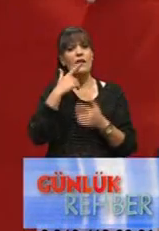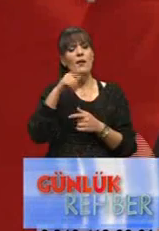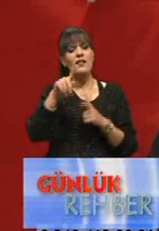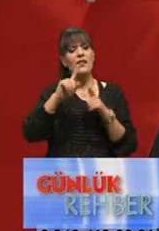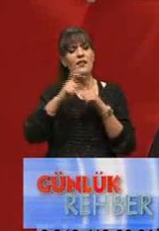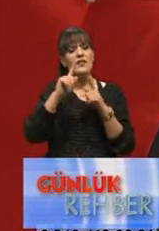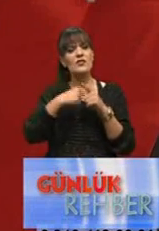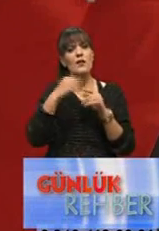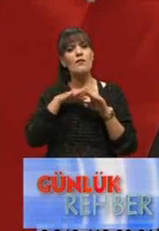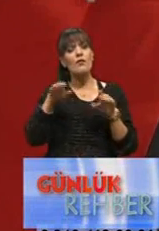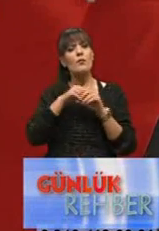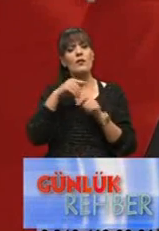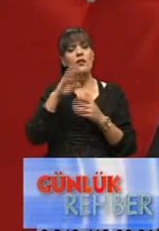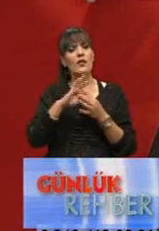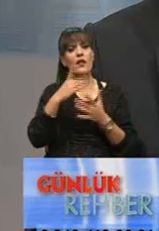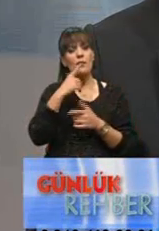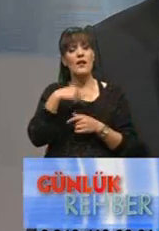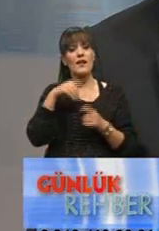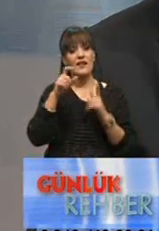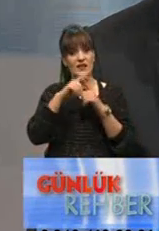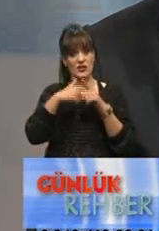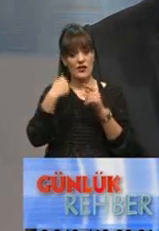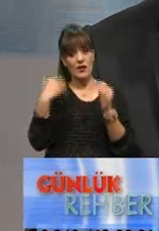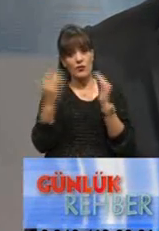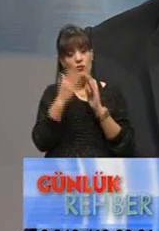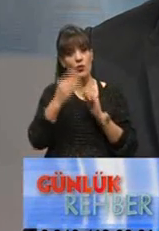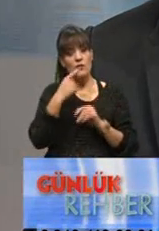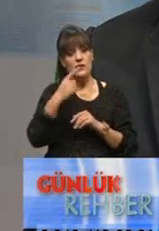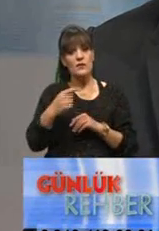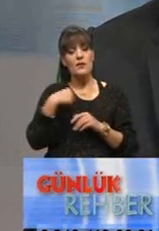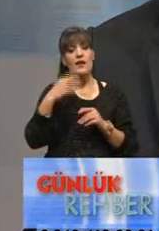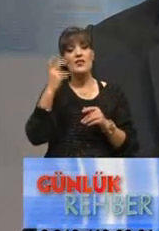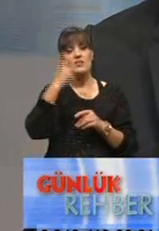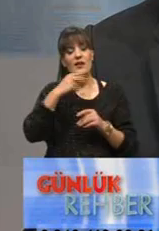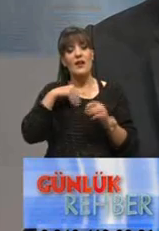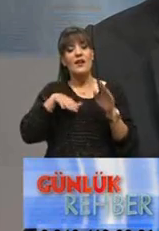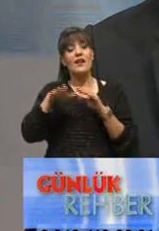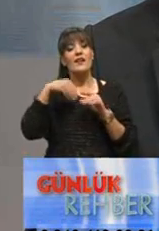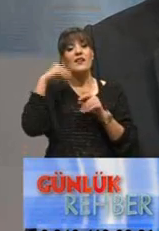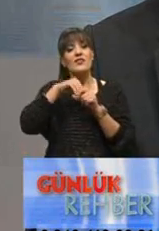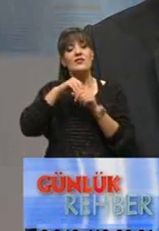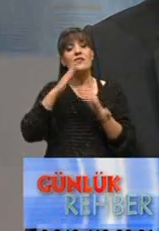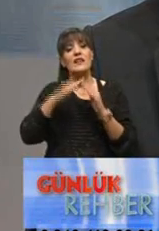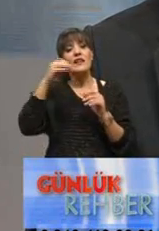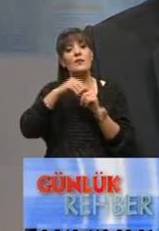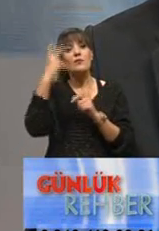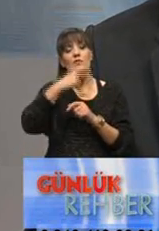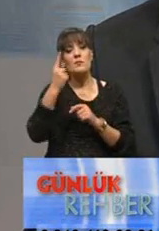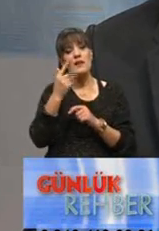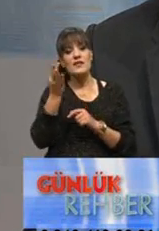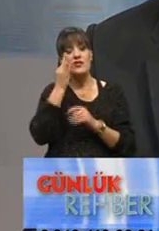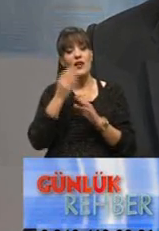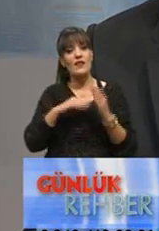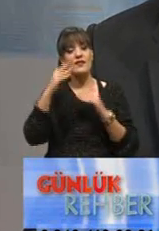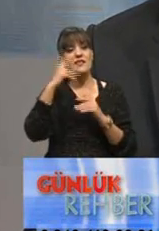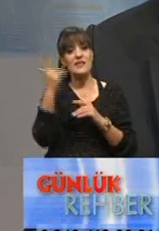DJ formatı, nasıl bir şey? Yani DJ formatında olması demek ritimlerin, şarkının biraz daha canlı olması gerekiyor. Onun